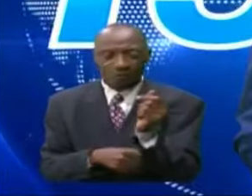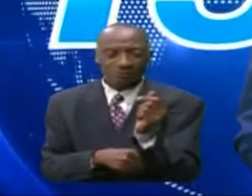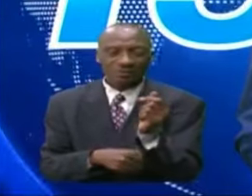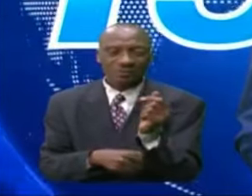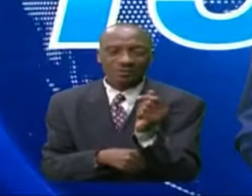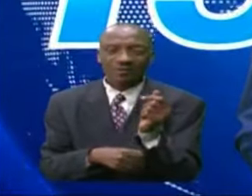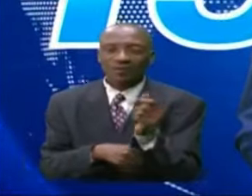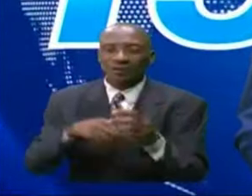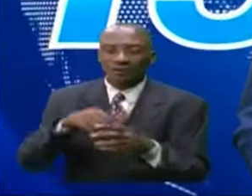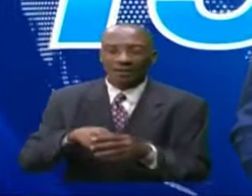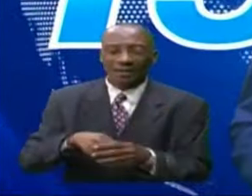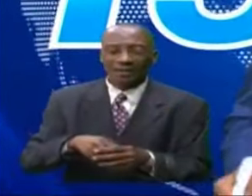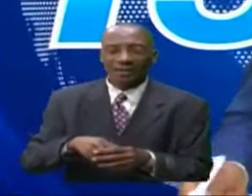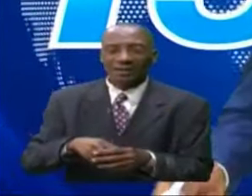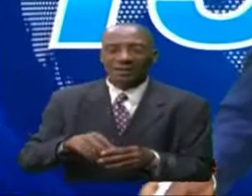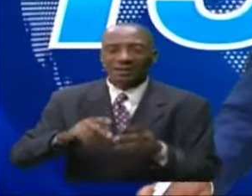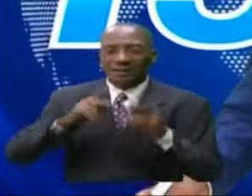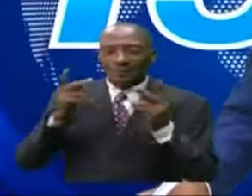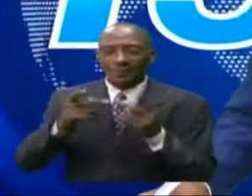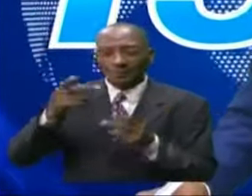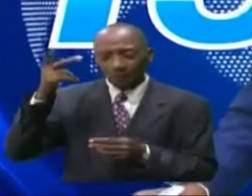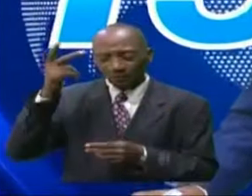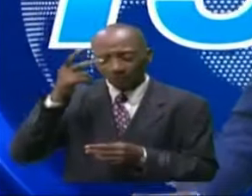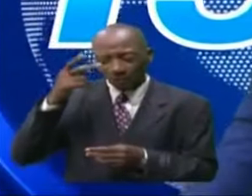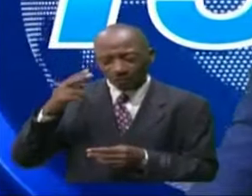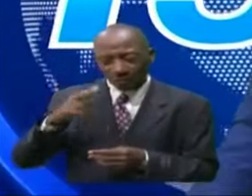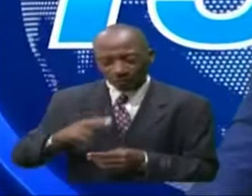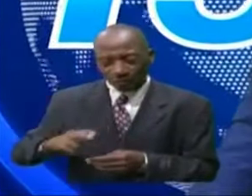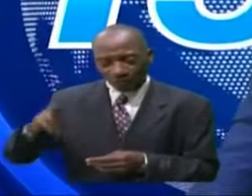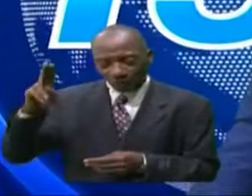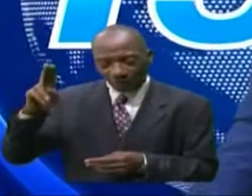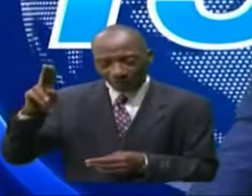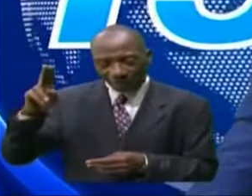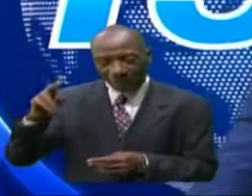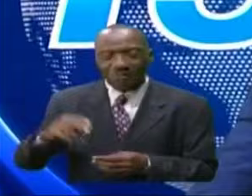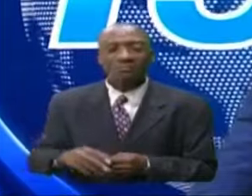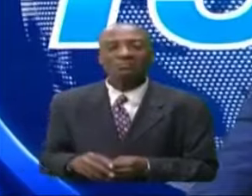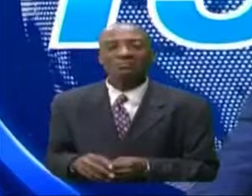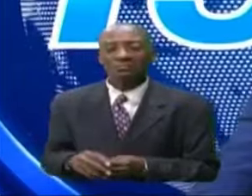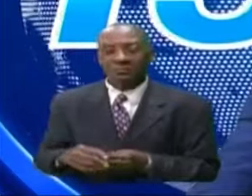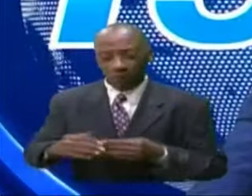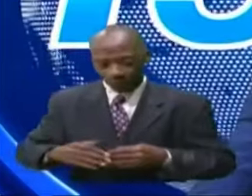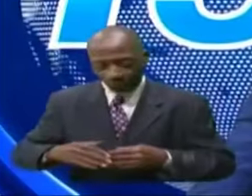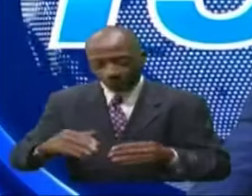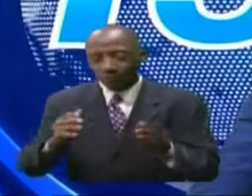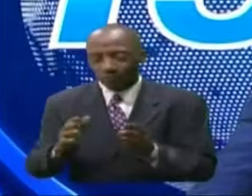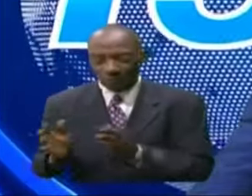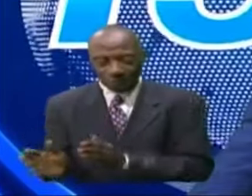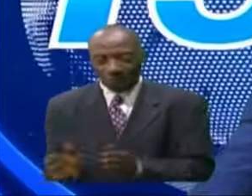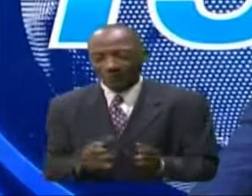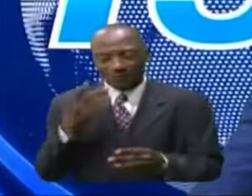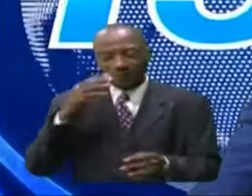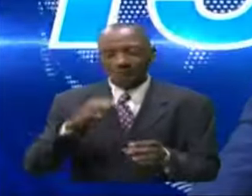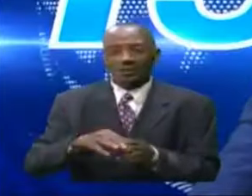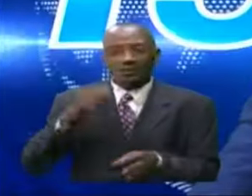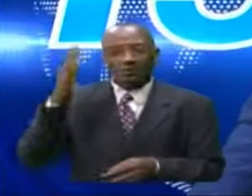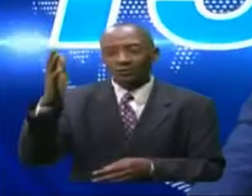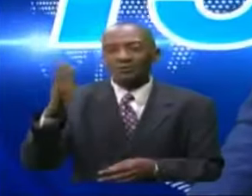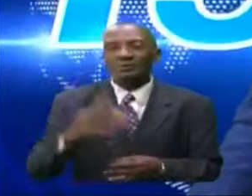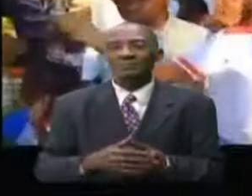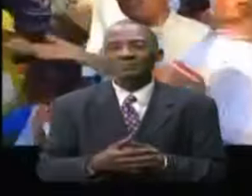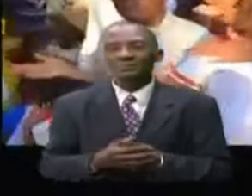Idrissa, coordonnateur de l'Union sacrée de la nation dans cette province. C'était au cours d'une matinée politique. Plus de précisions avec Rodé